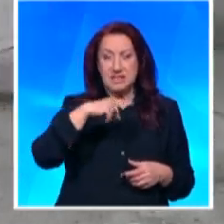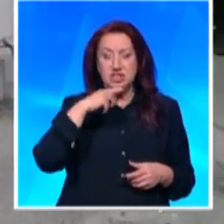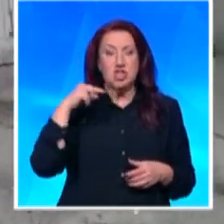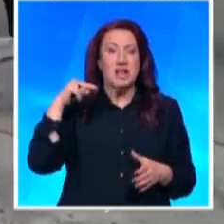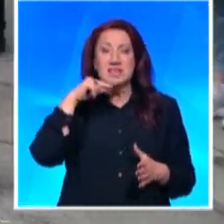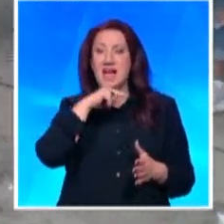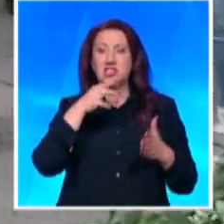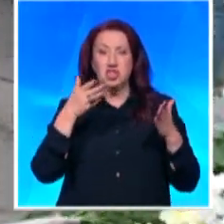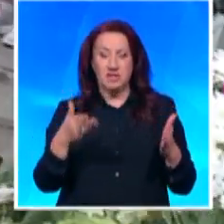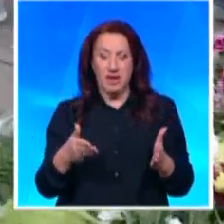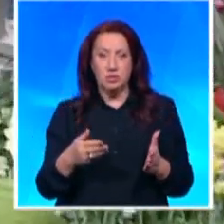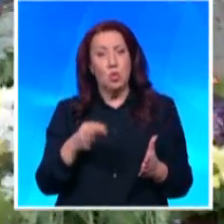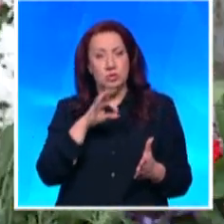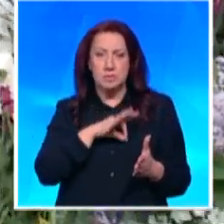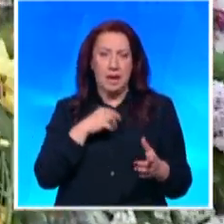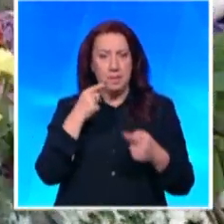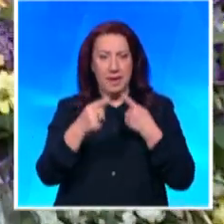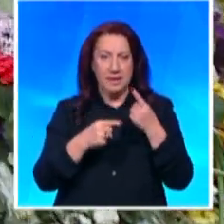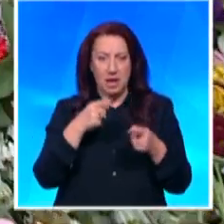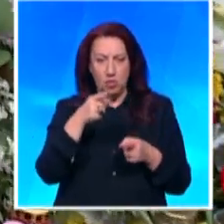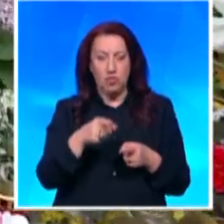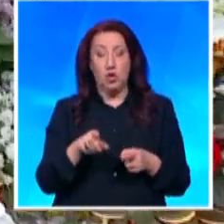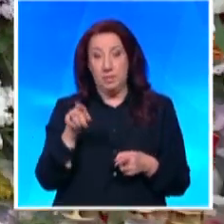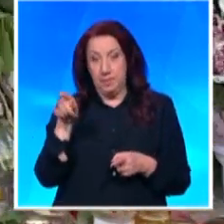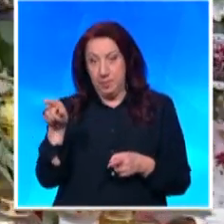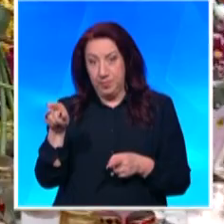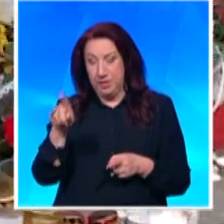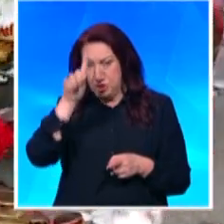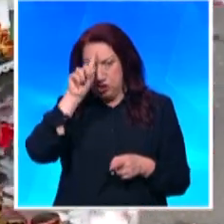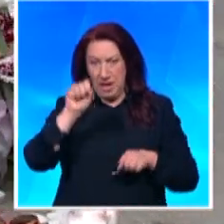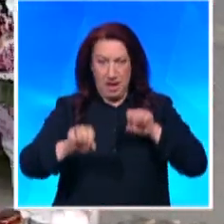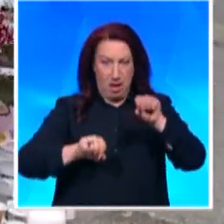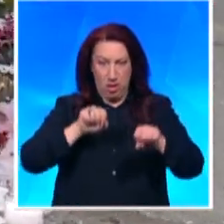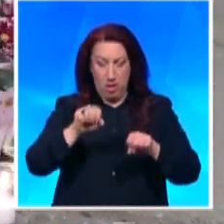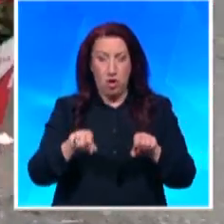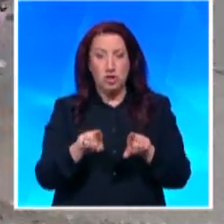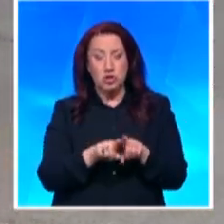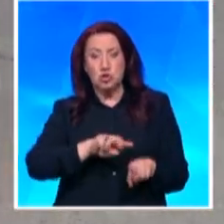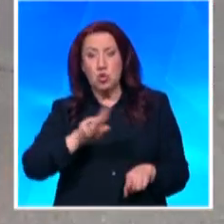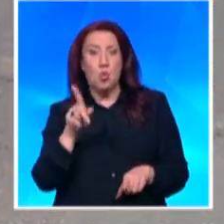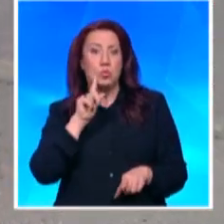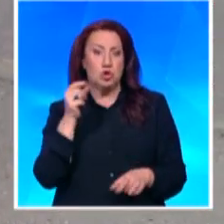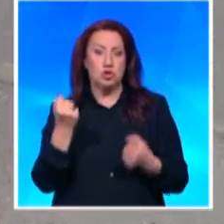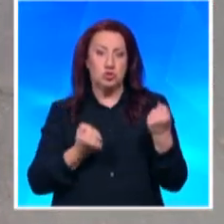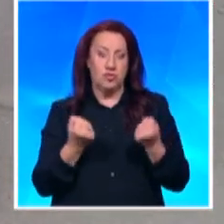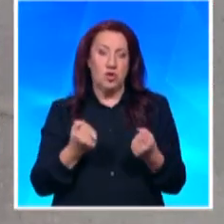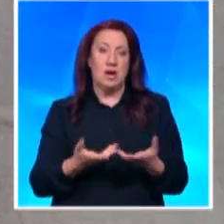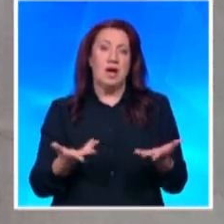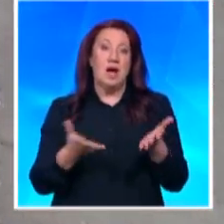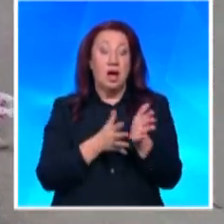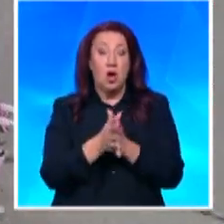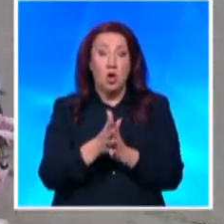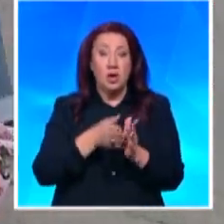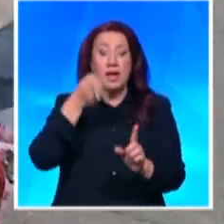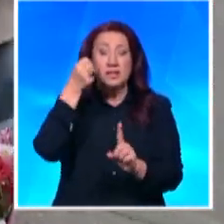Успяхме да говорим както с нея, така и с шофьора, който всъщност я е блъснал. Хората тук вече настояват за промени